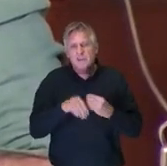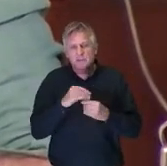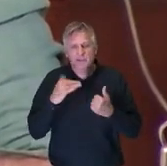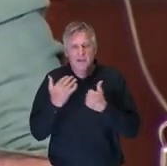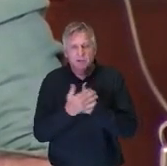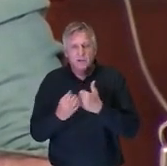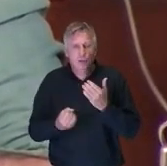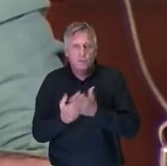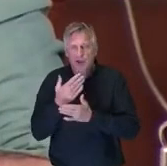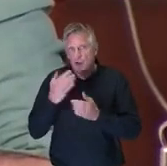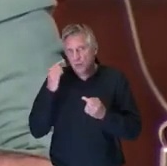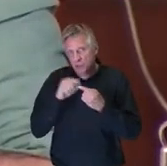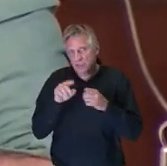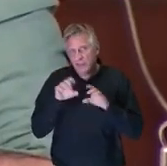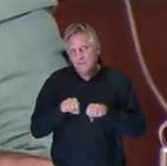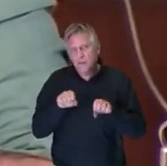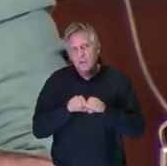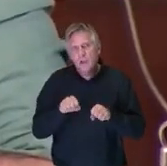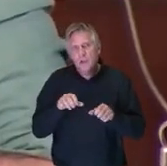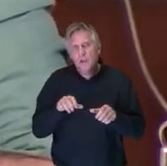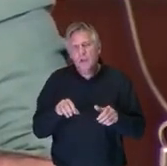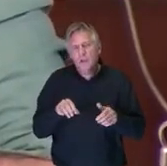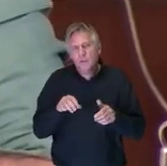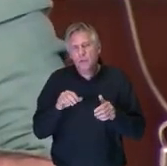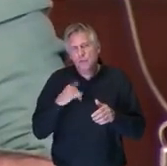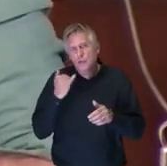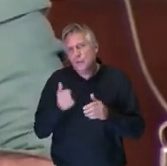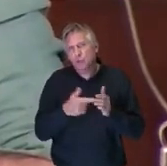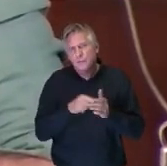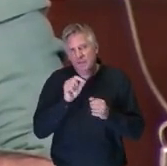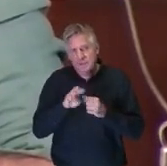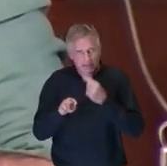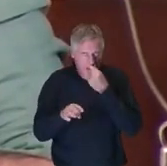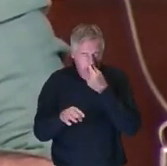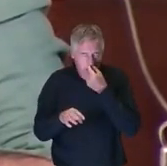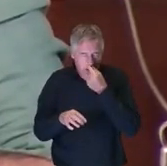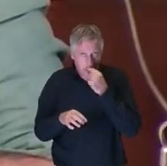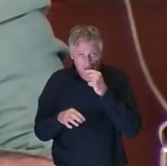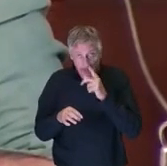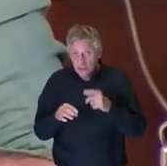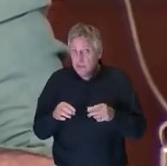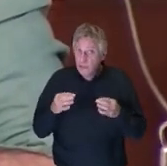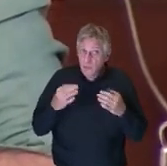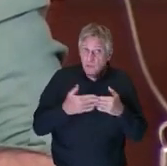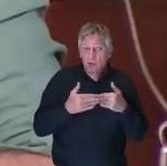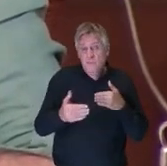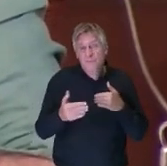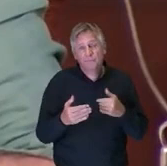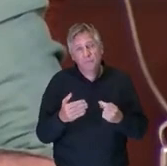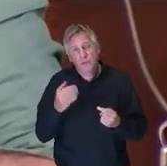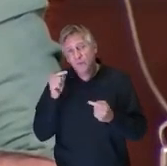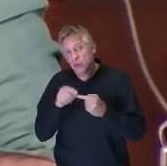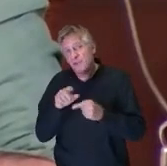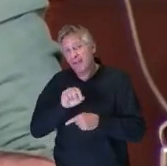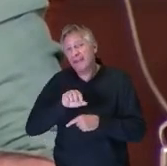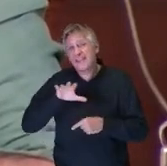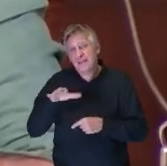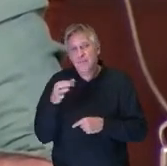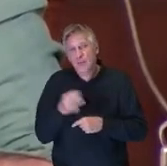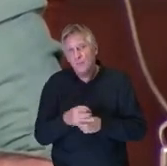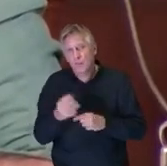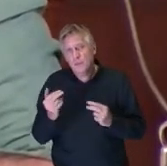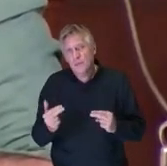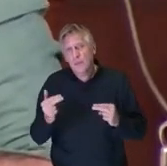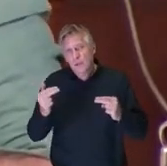de production de logements sociaux jusqu'en 2025, afin de lisser davantage dans le temps l'atteinte des objectifs de 25% de la loi